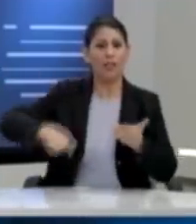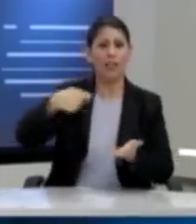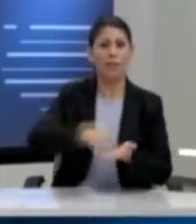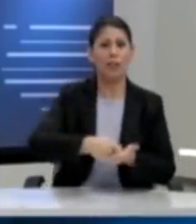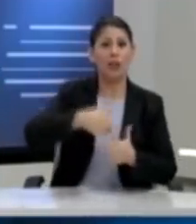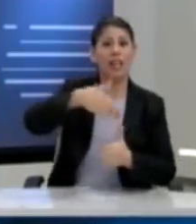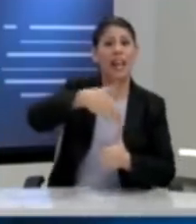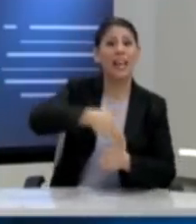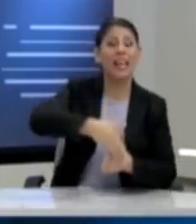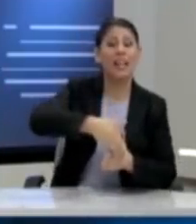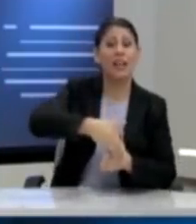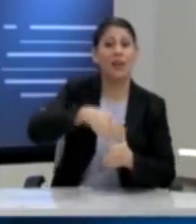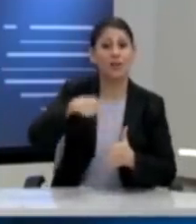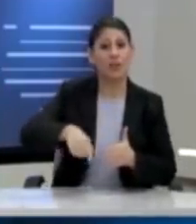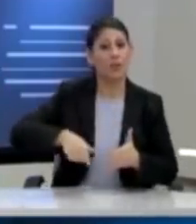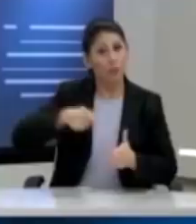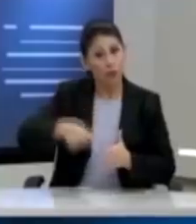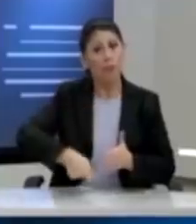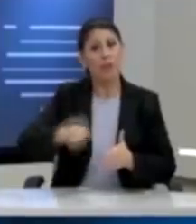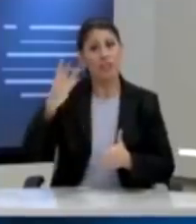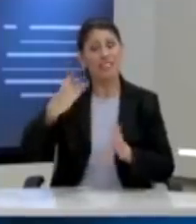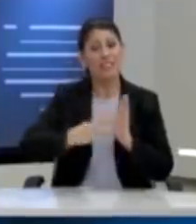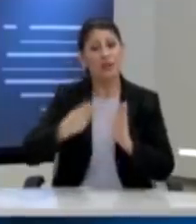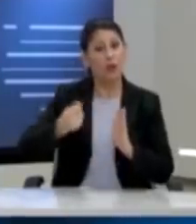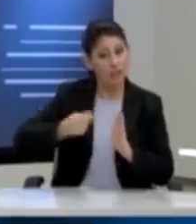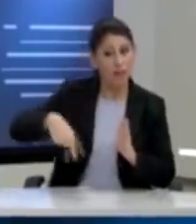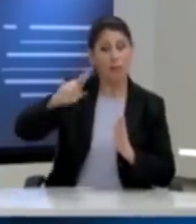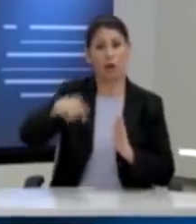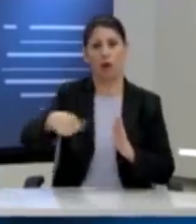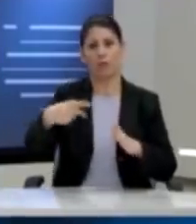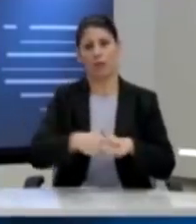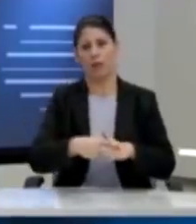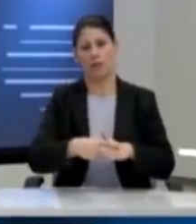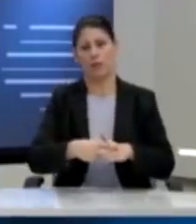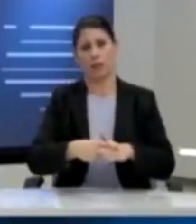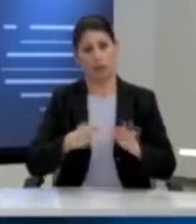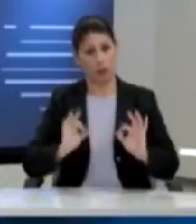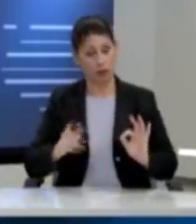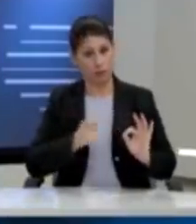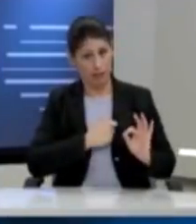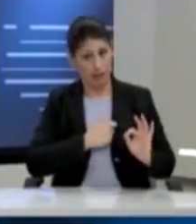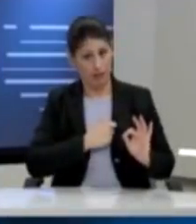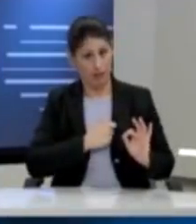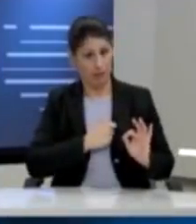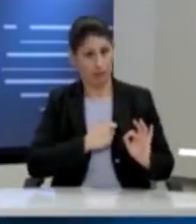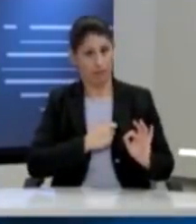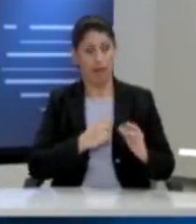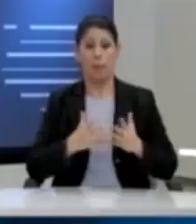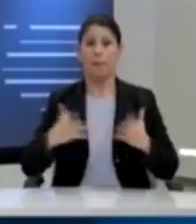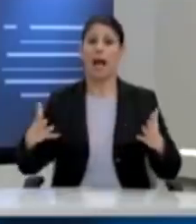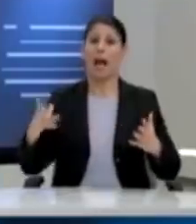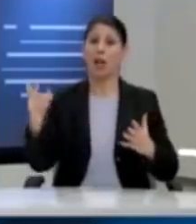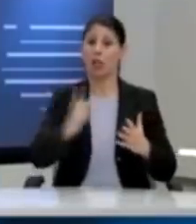και ενίκιο σε αυτό που το πλήρωσε τρεις φορές πάνω από την τράπεζα. Και μάλιστα θεωρείται σαν